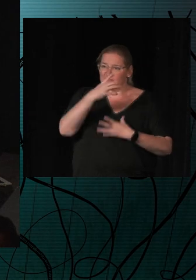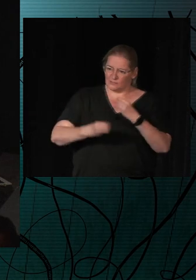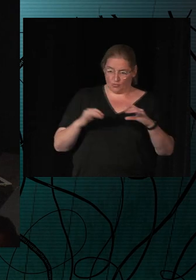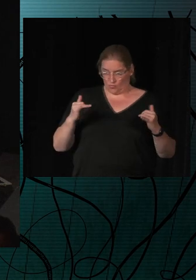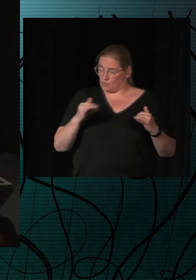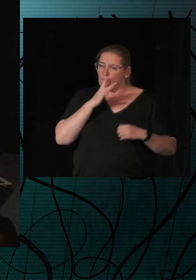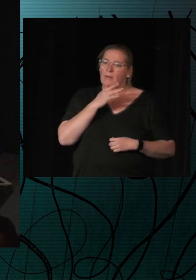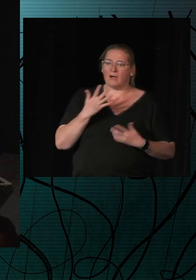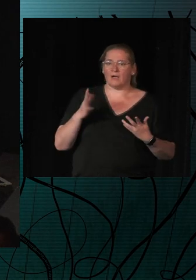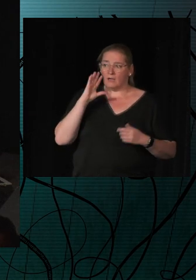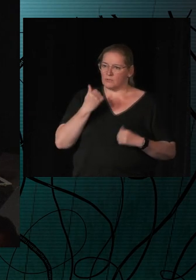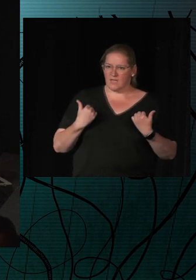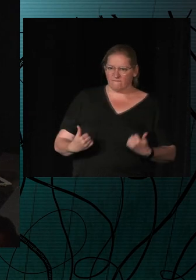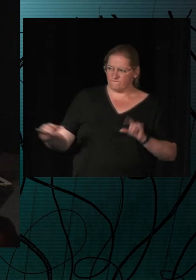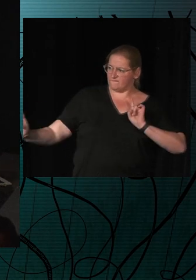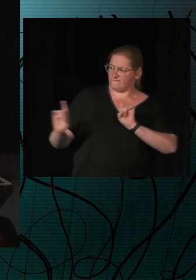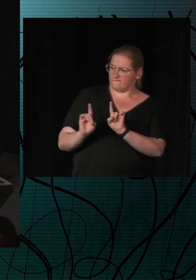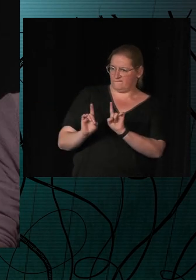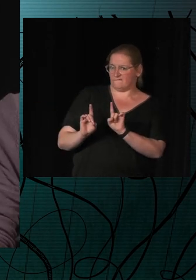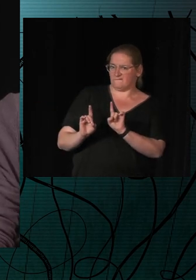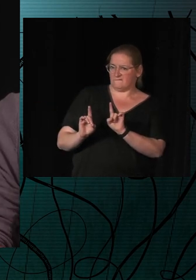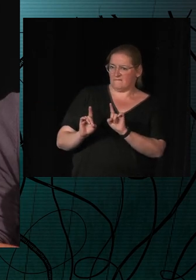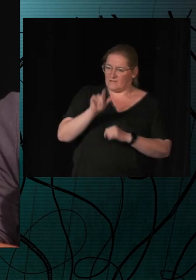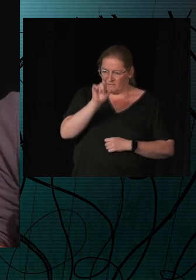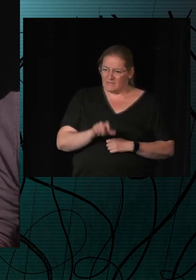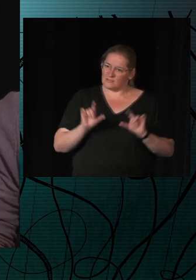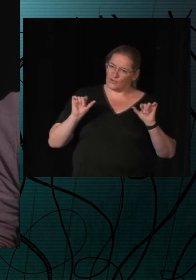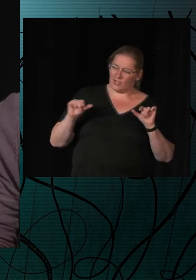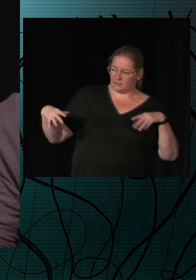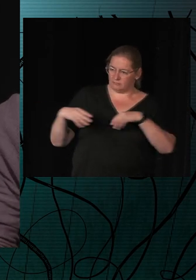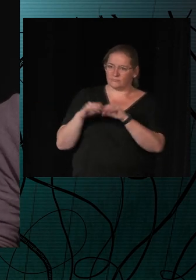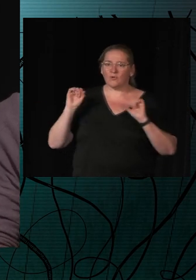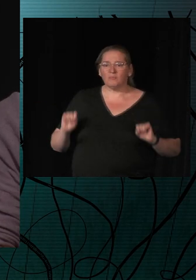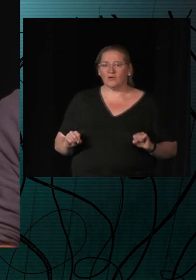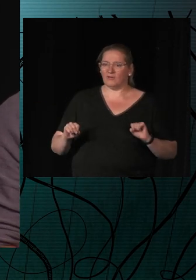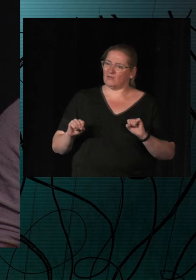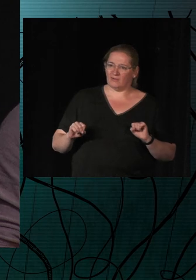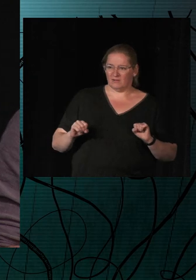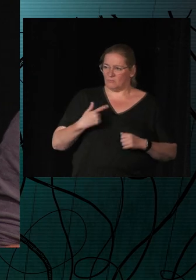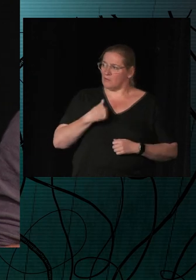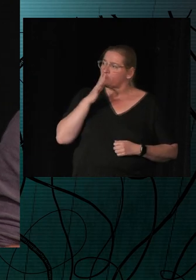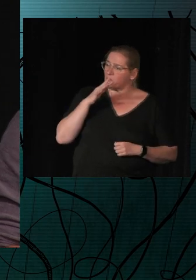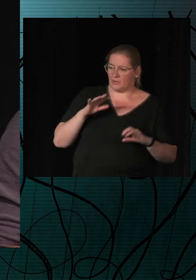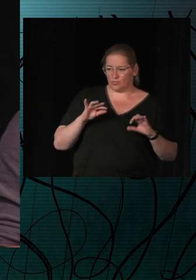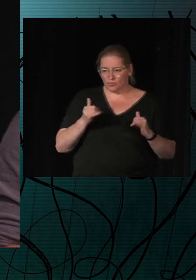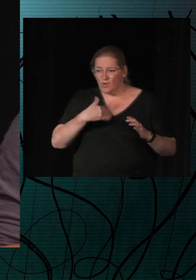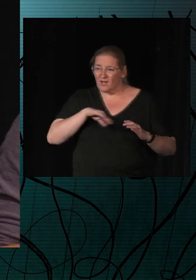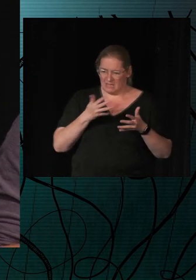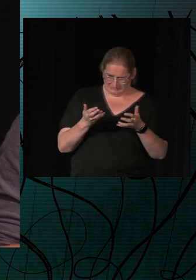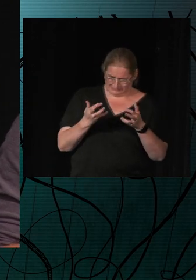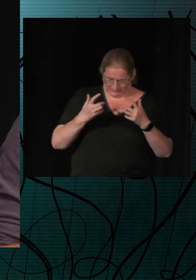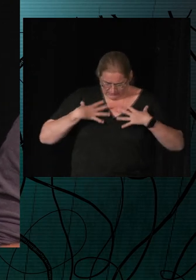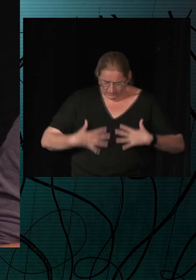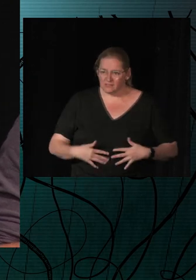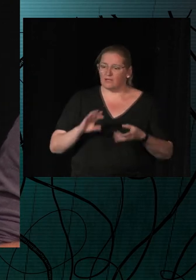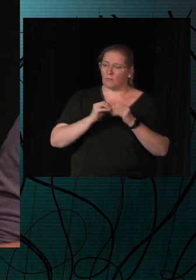certains jeux je trouve ça très bien d'avoir quand même la perspective que ces jeux-là ne soi pas complètement perdu pour tous les gens qui physiquement ne